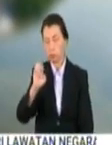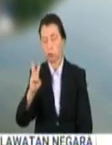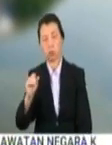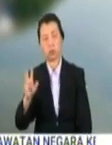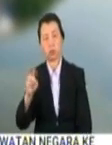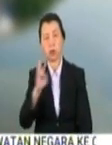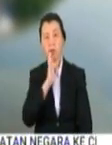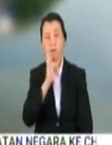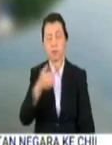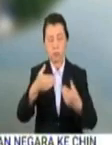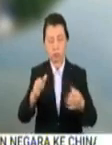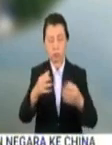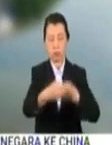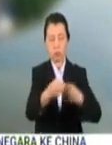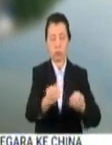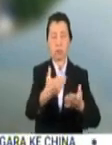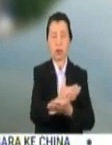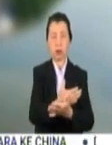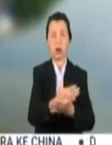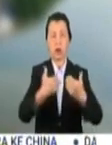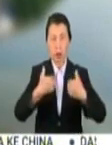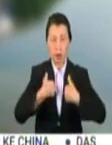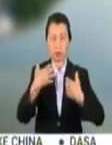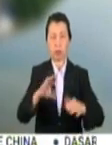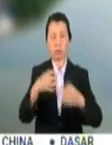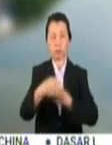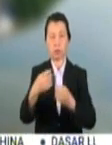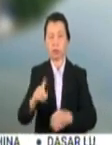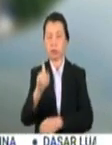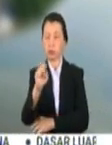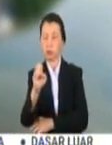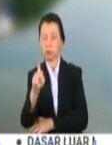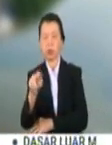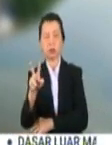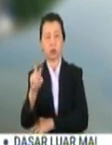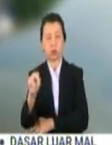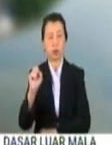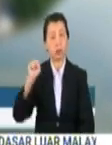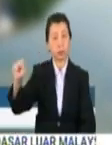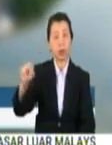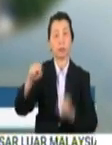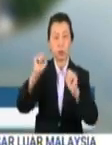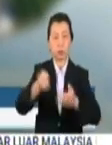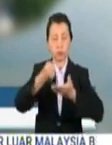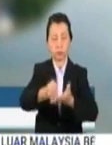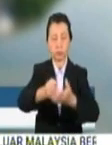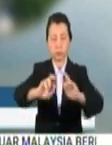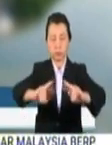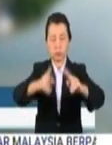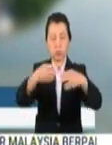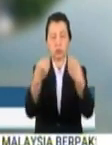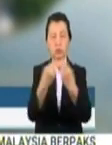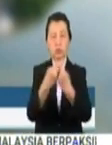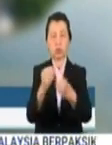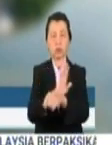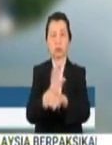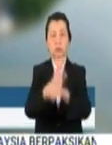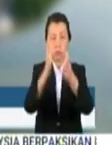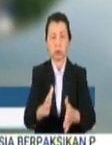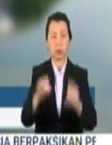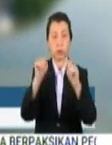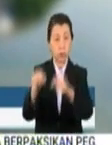berkata pembukaan pejabat baharu pernas dan pejabat tekun negeri Sabah itu dapat membantu meningkatkan jumlah Usahawan di